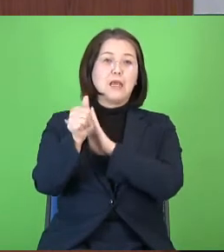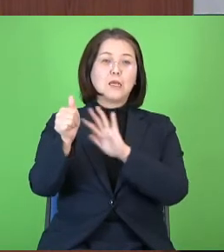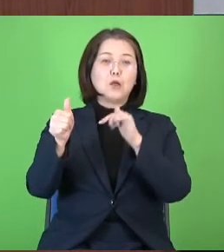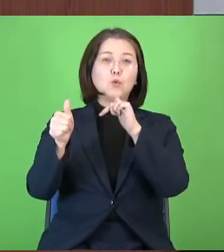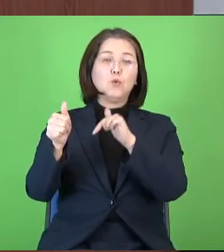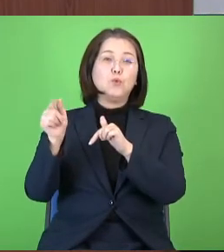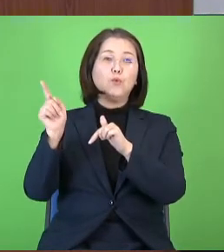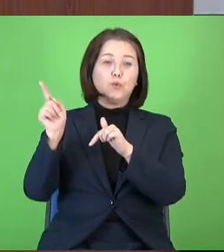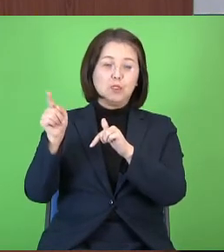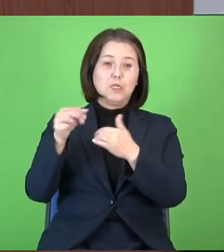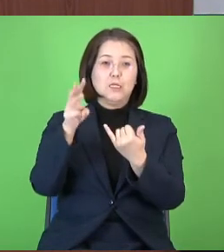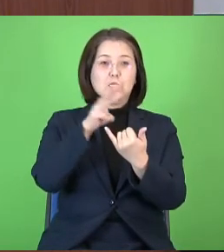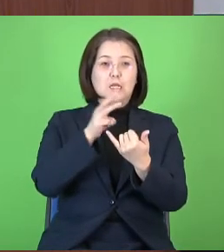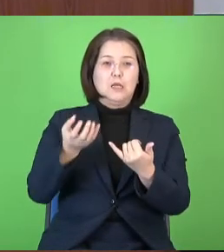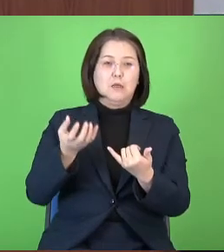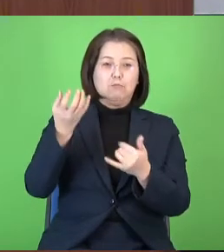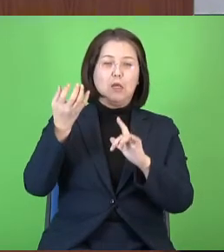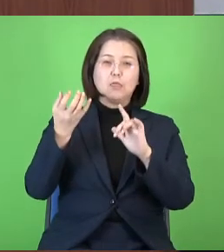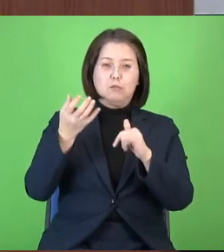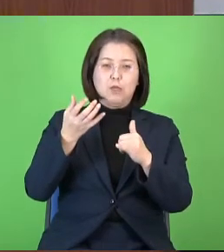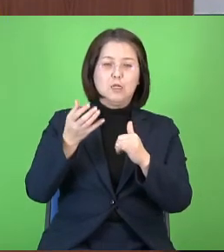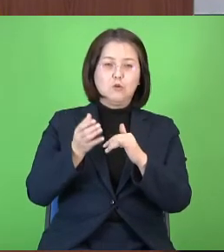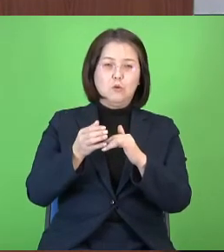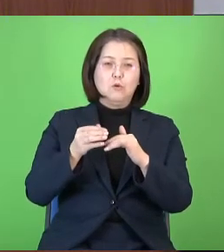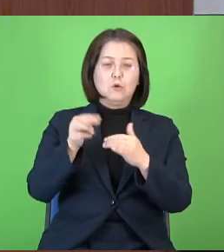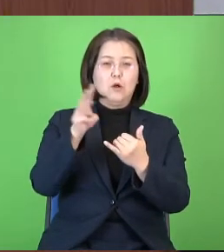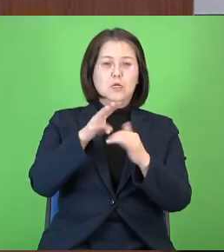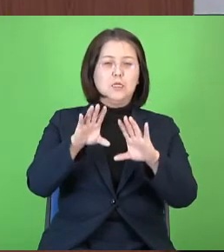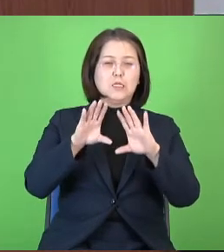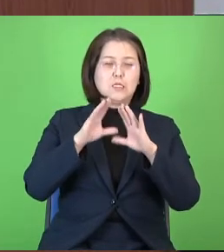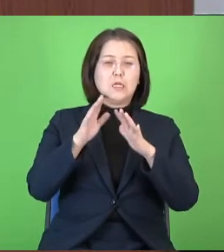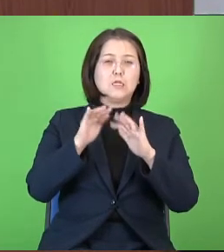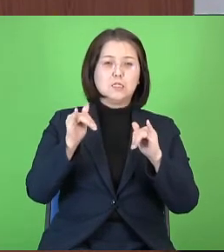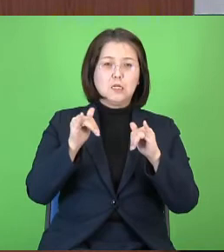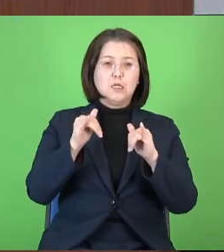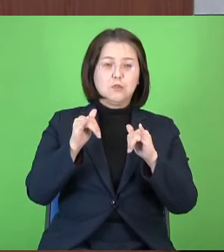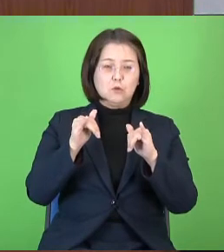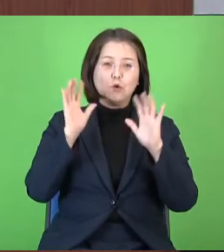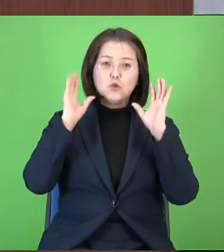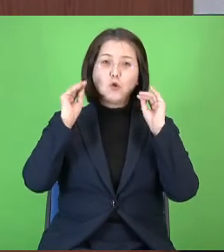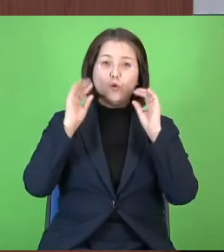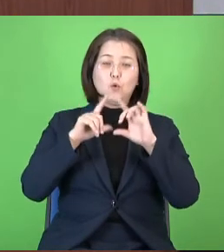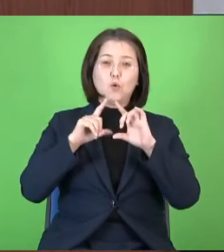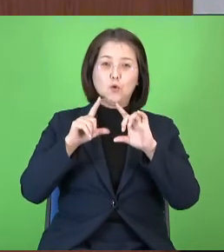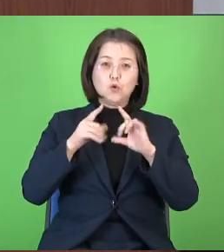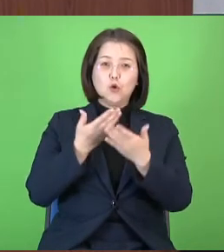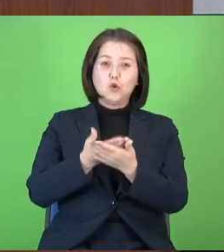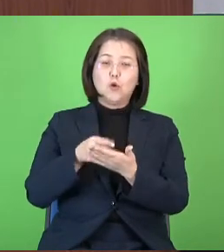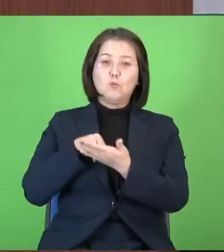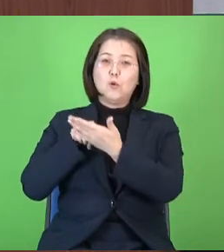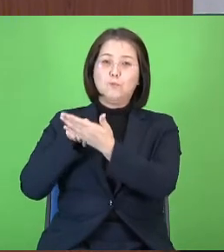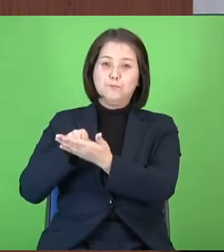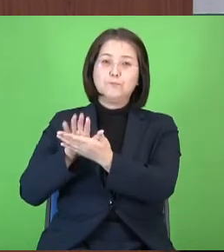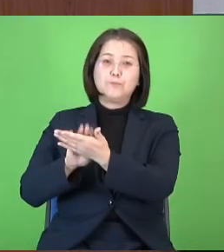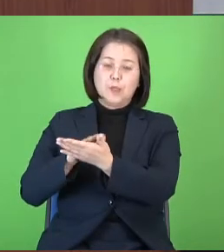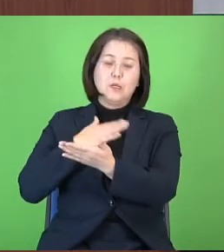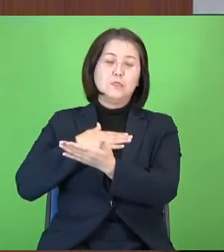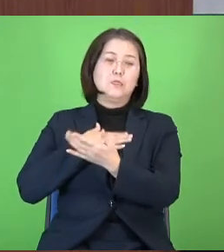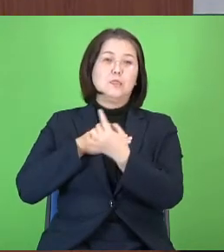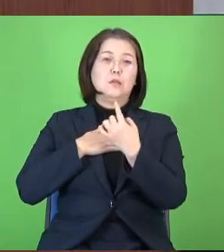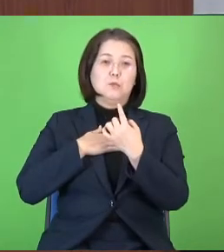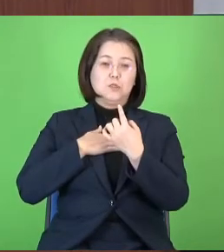そういうあの歩道側のスタンスについてはどう考えでしょうか知事は日本新聞協会さんから内角